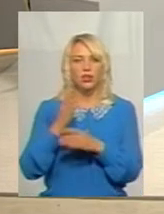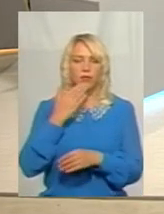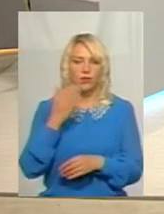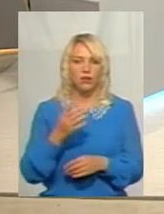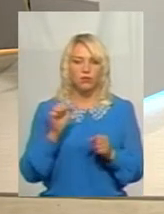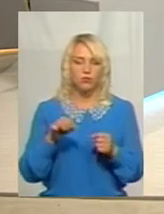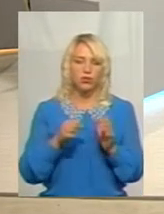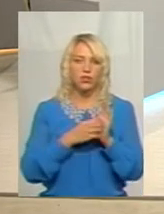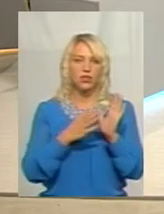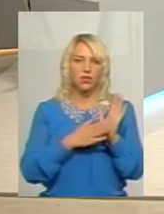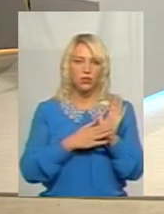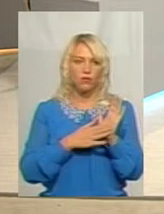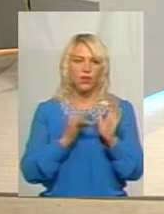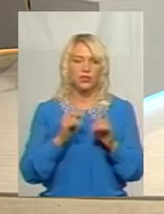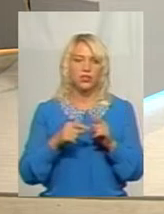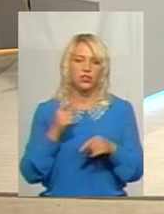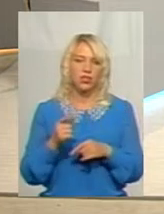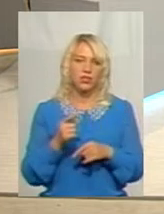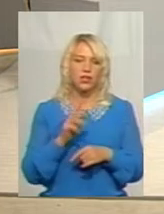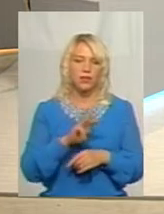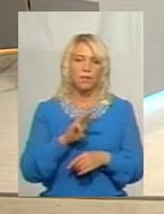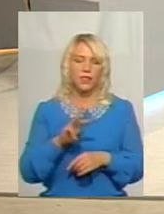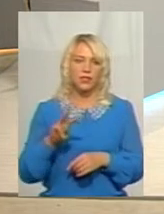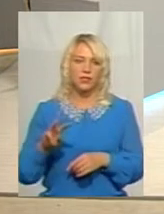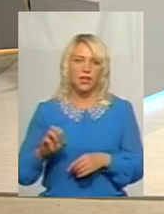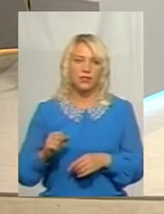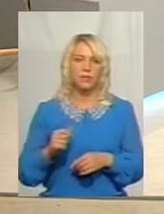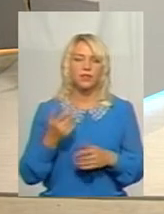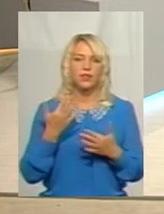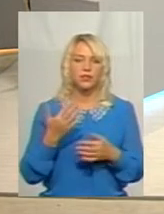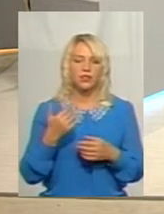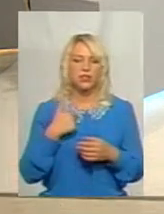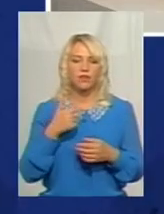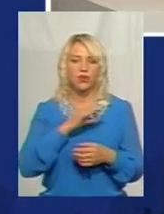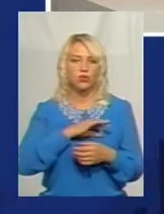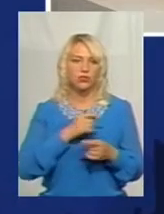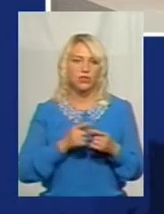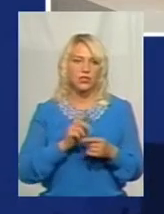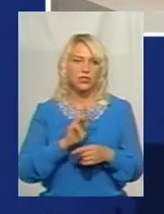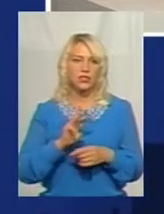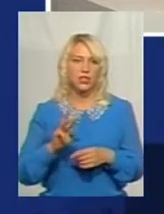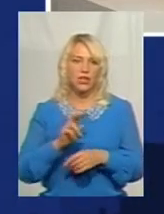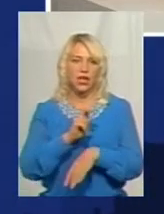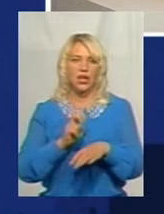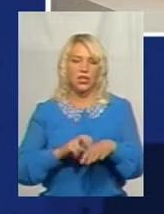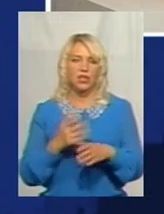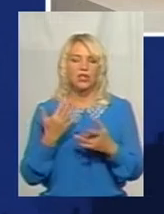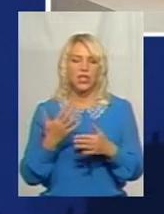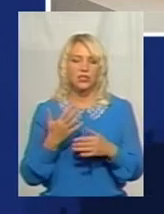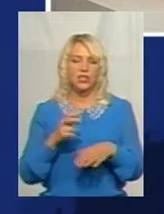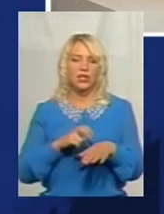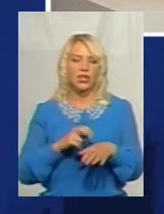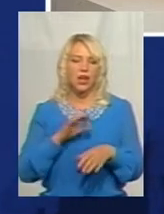можна зареєструватись через сайт Health.me. І наскільки, до речі, використовують цей сайт лікарі, чи наскільки вони активно